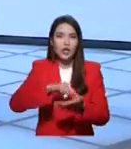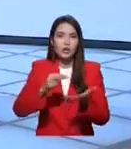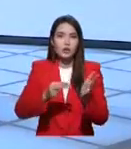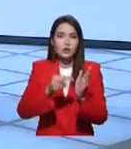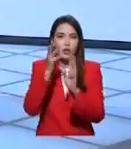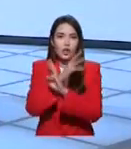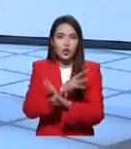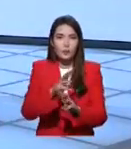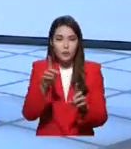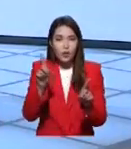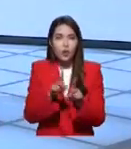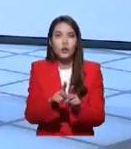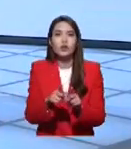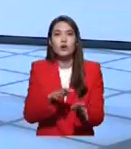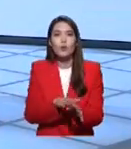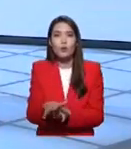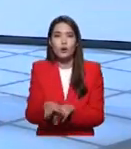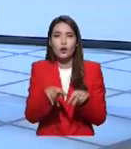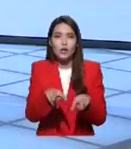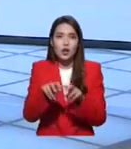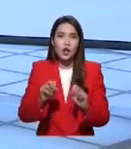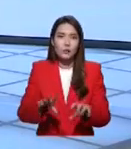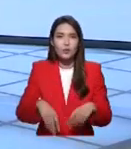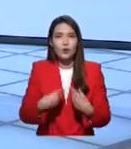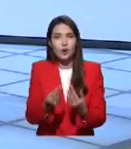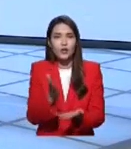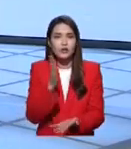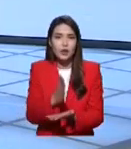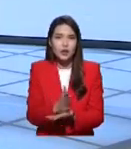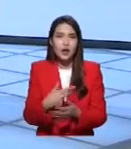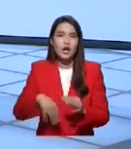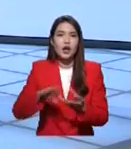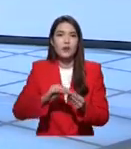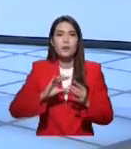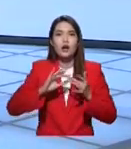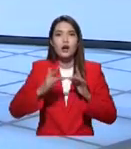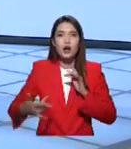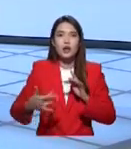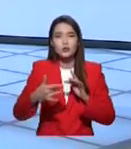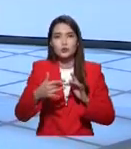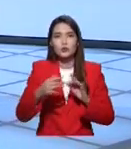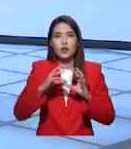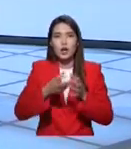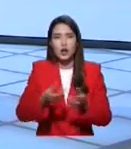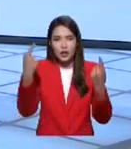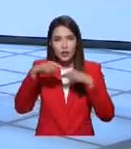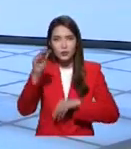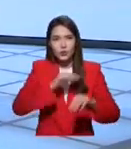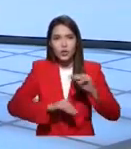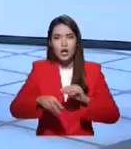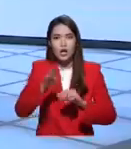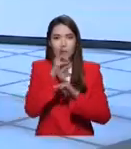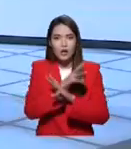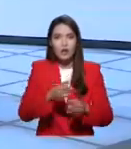ғана емес, оның орындалуында бақылауға алуға мүмкіндік береді. Яғни әлеуметтік инфрақұрылымдарға жұмсалатын барлық қаражат